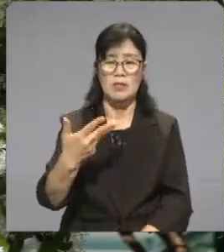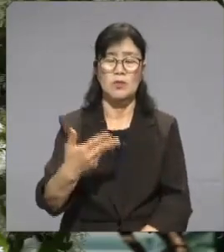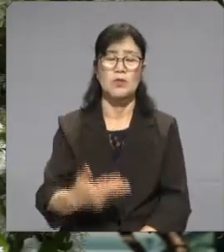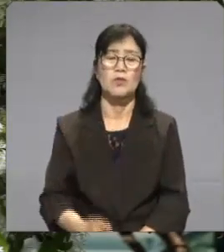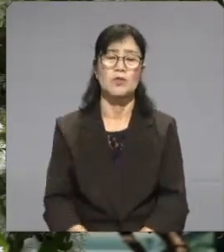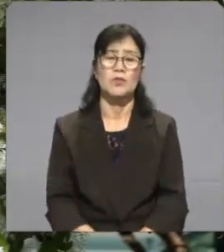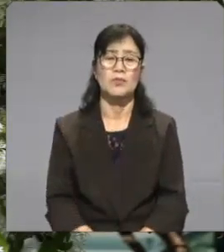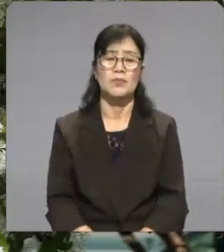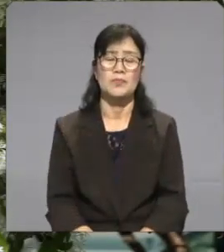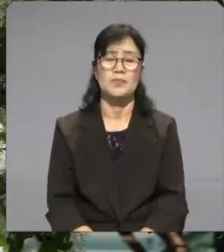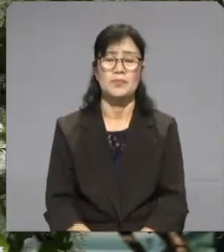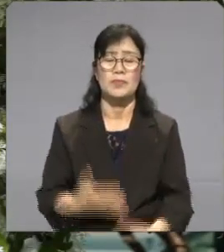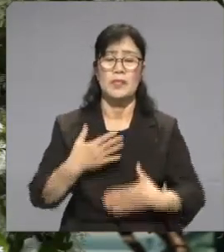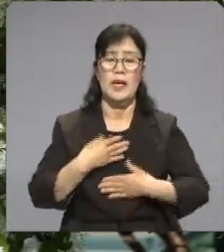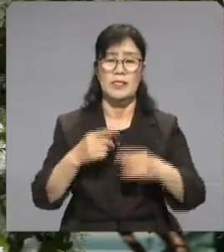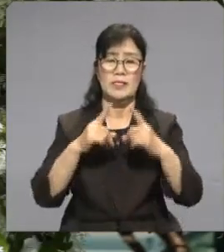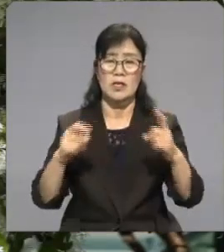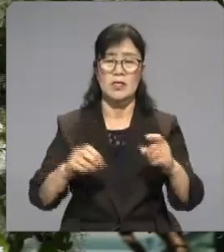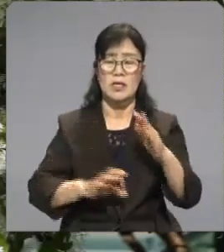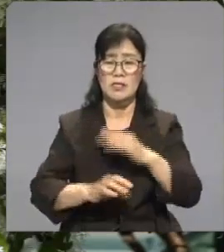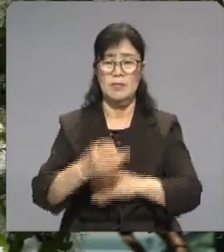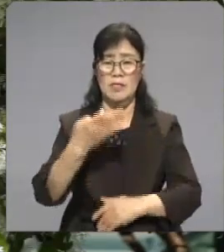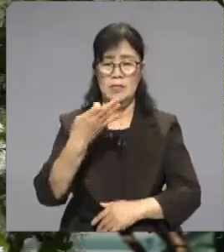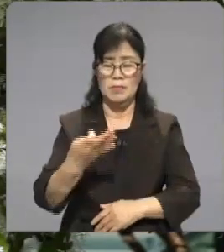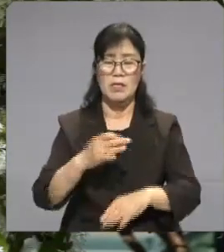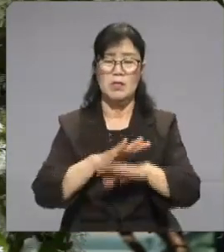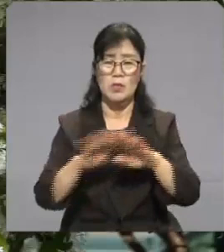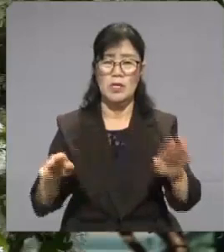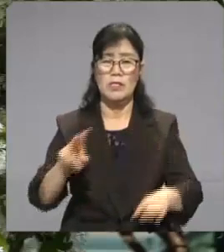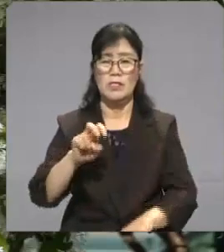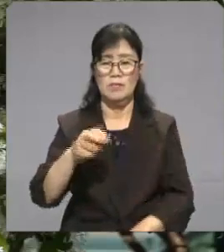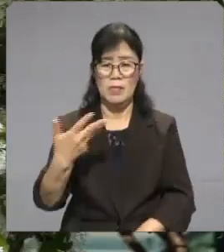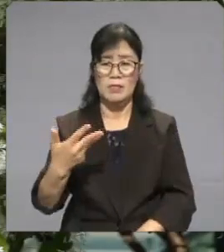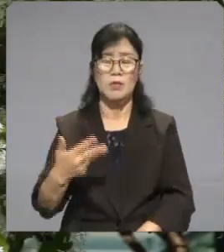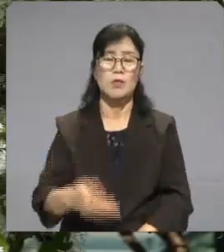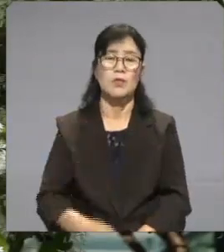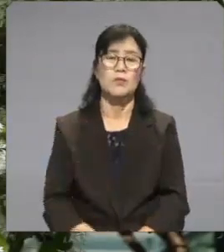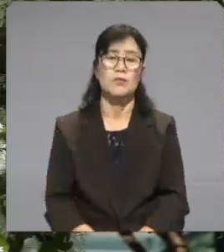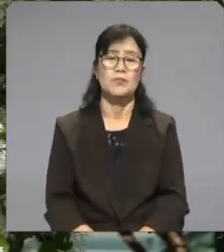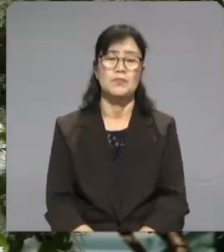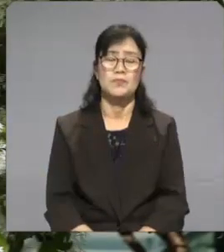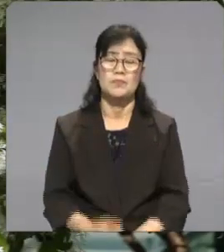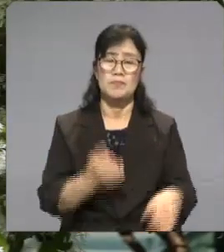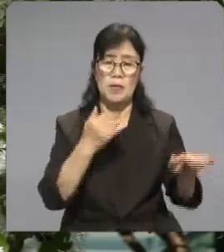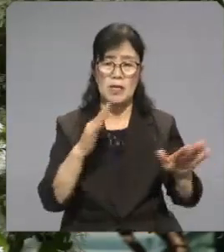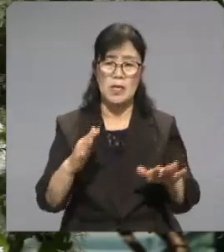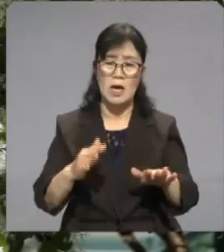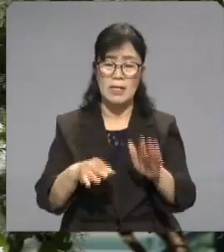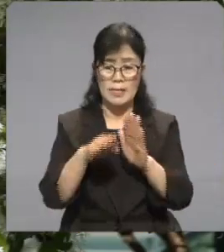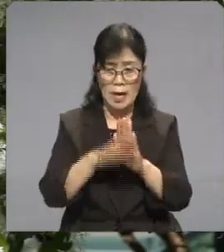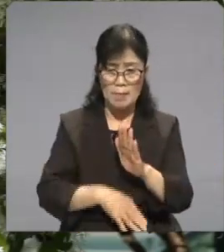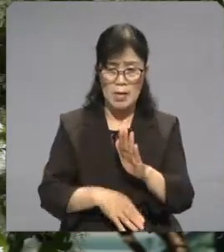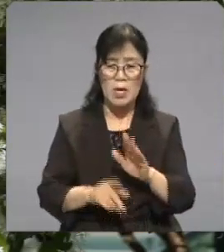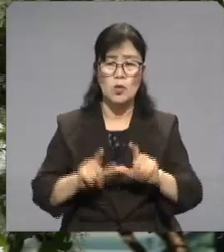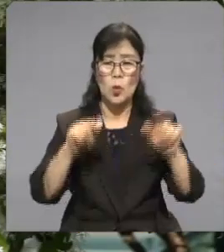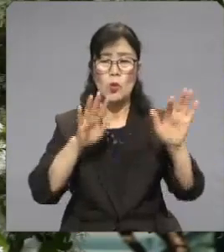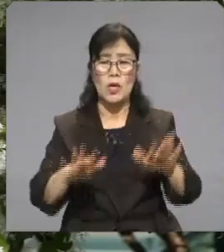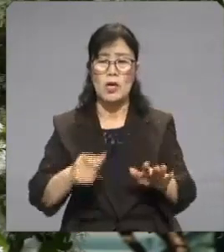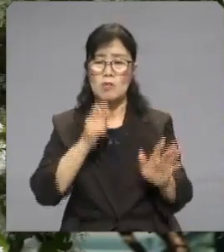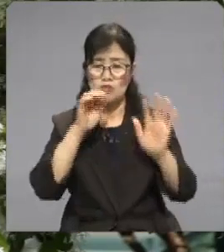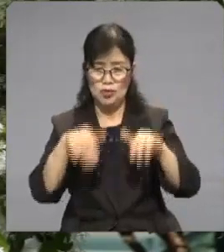가평도대리겠습니다 안성 아침해 14도 환 나재 28도 보이겠습니다 바다의 물결은 남해와 동해상에서